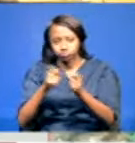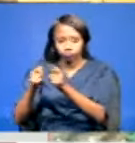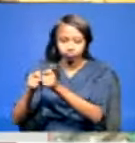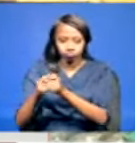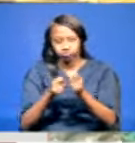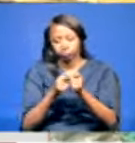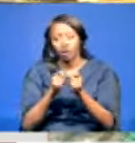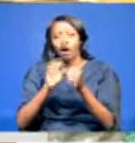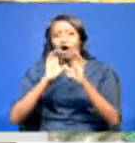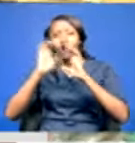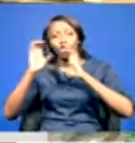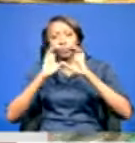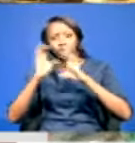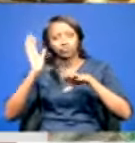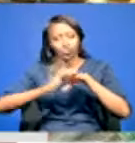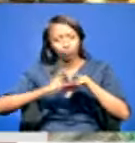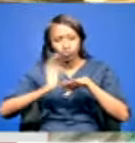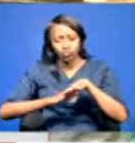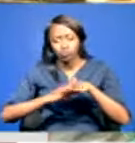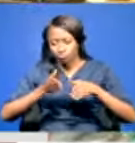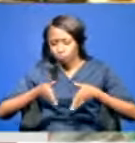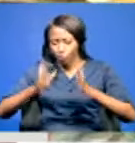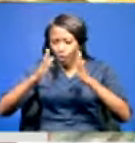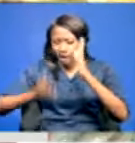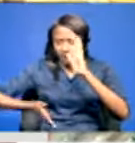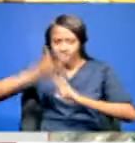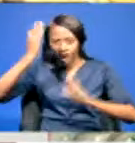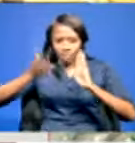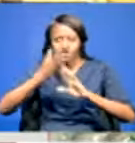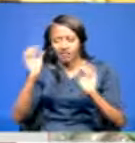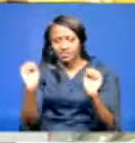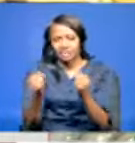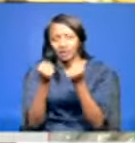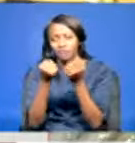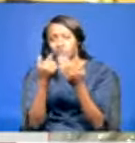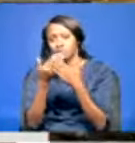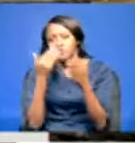Ikuwe na strategy ambayo wanaweza wakolea watu mapema wakati visanga kama hizi